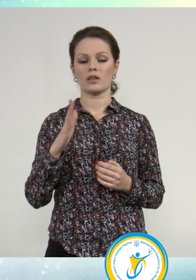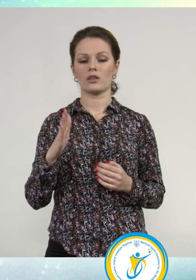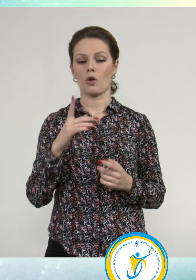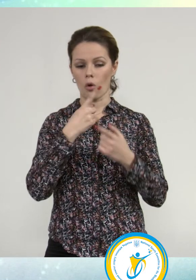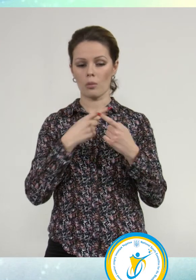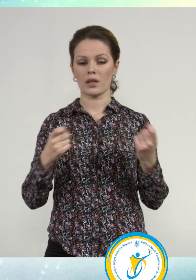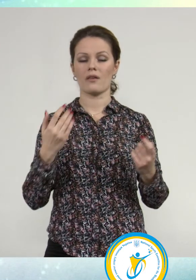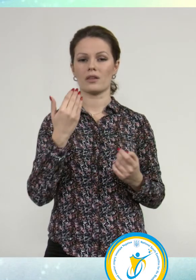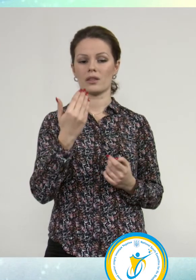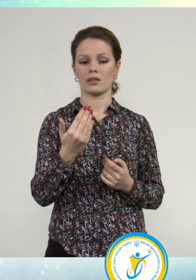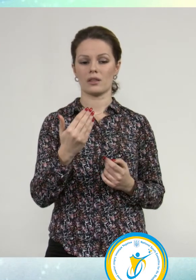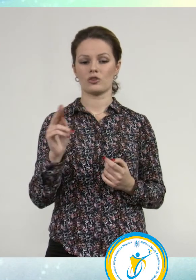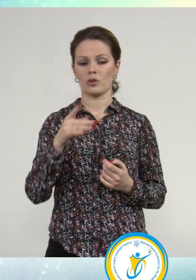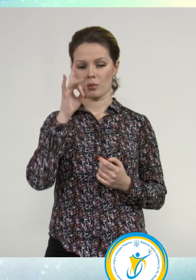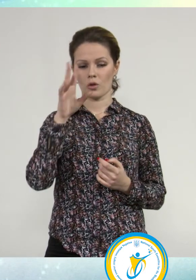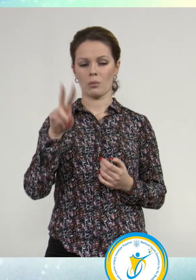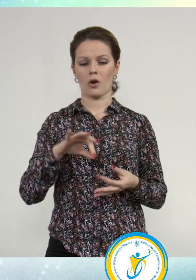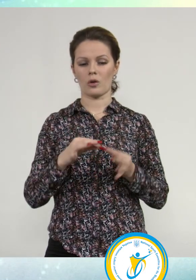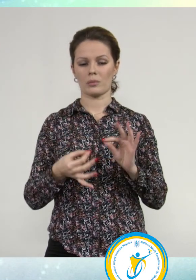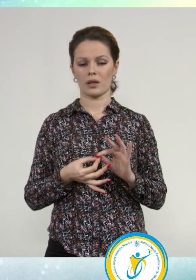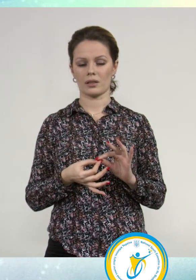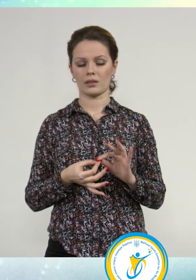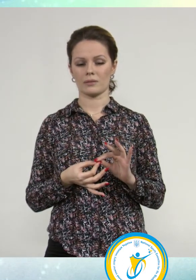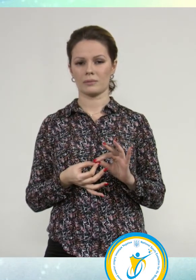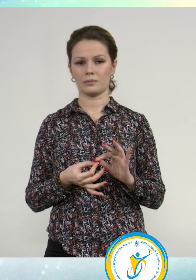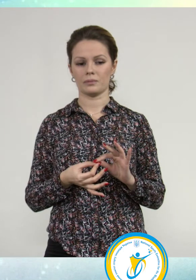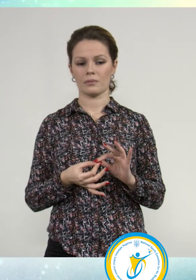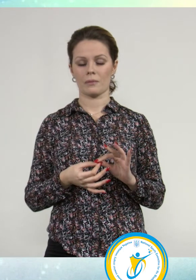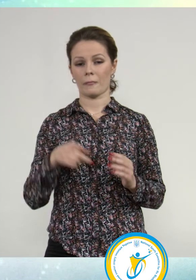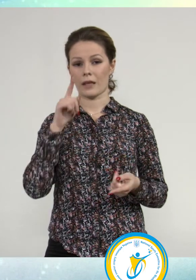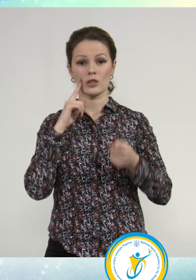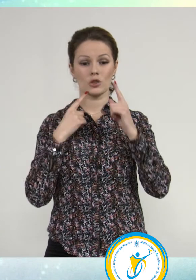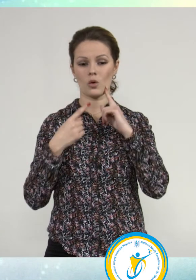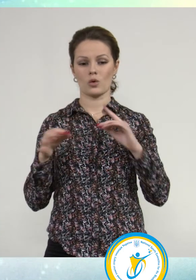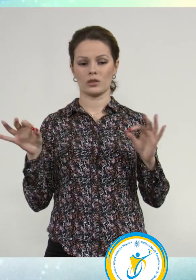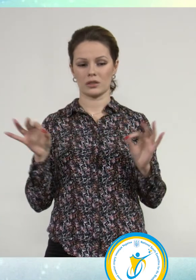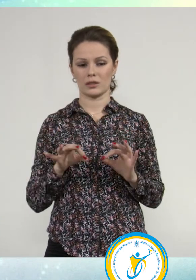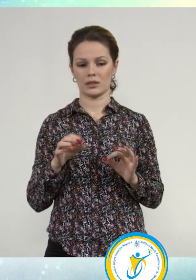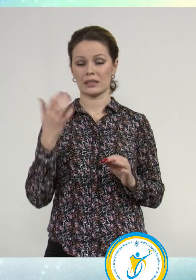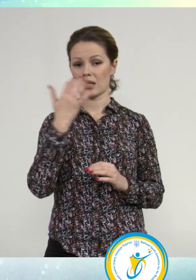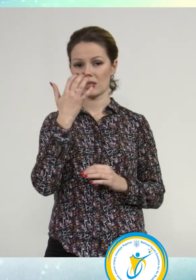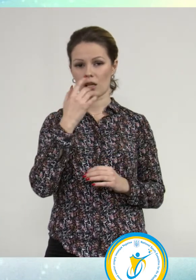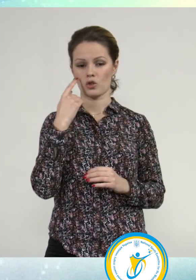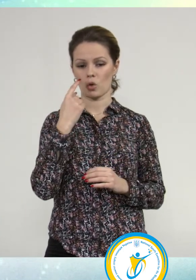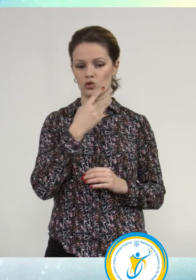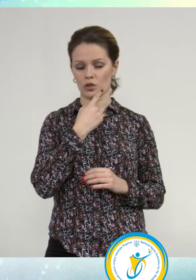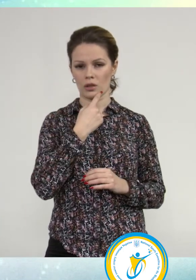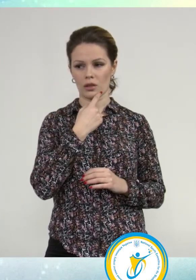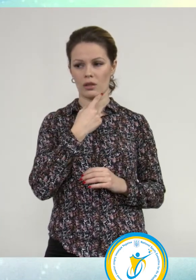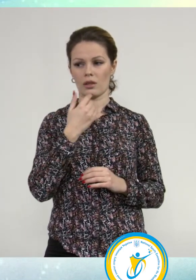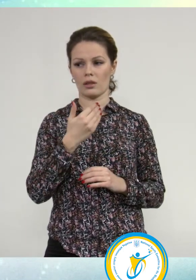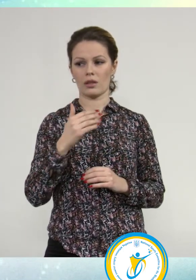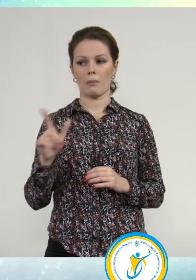її чемпіоном паралімпіади, потекли сльозки із незрячих очей. Її